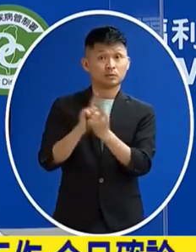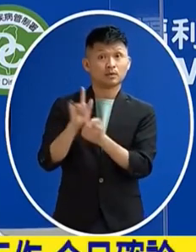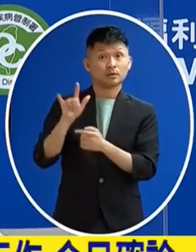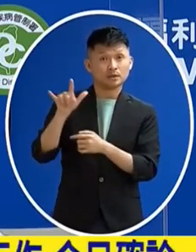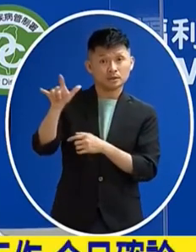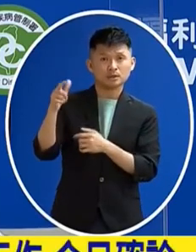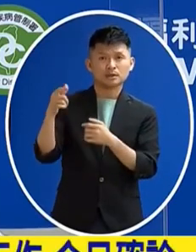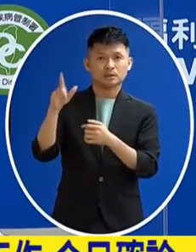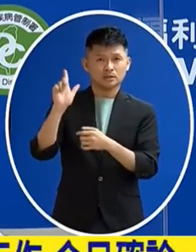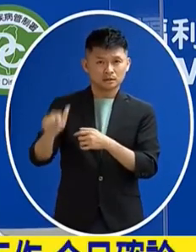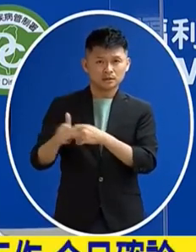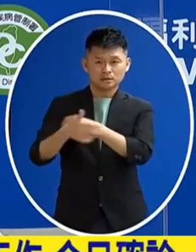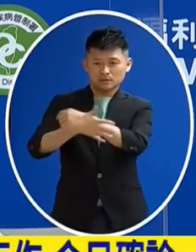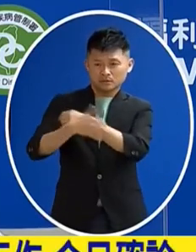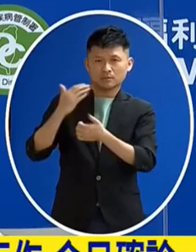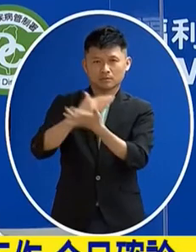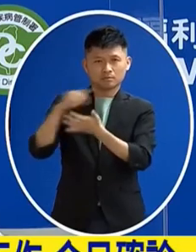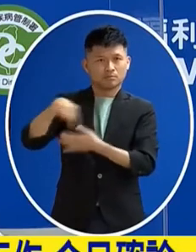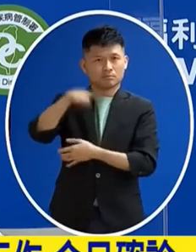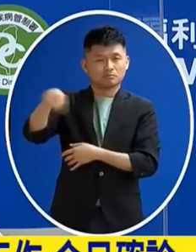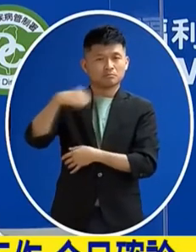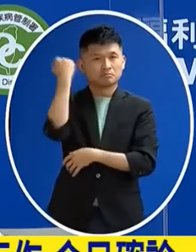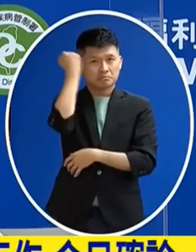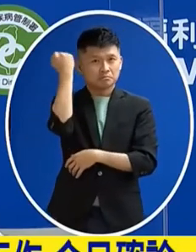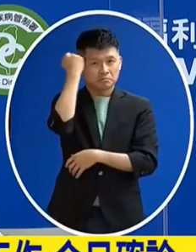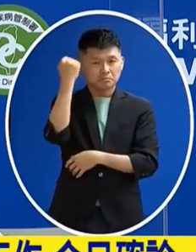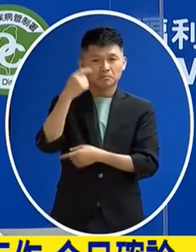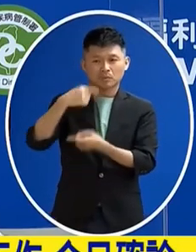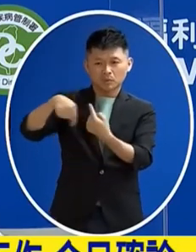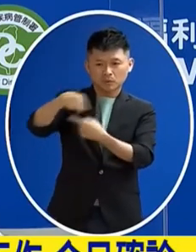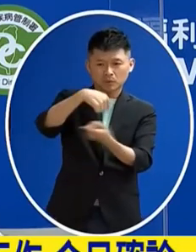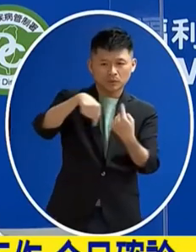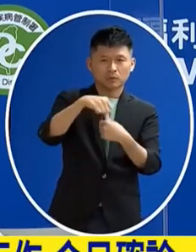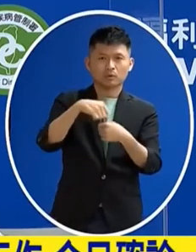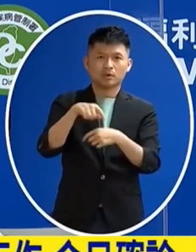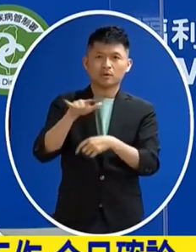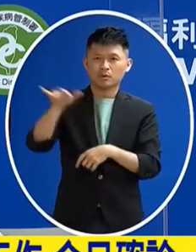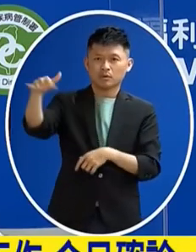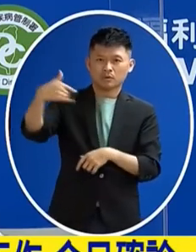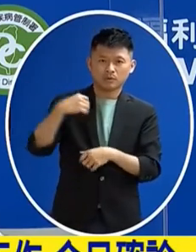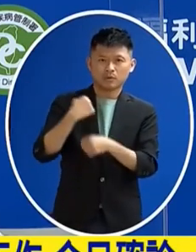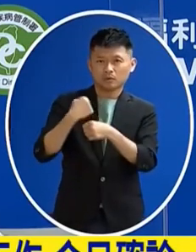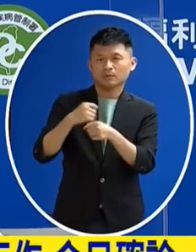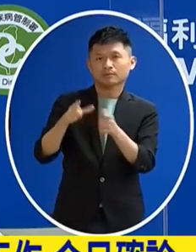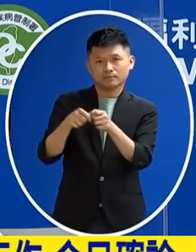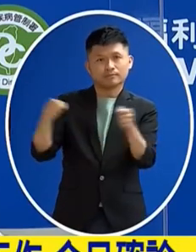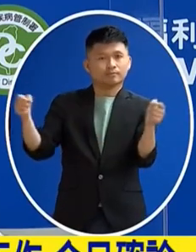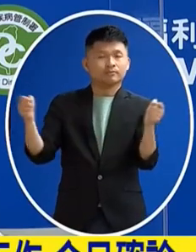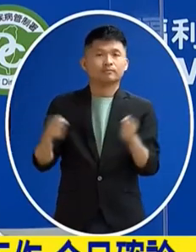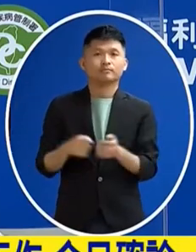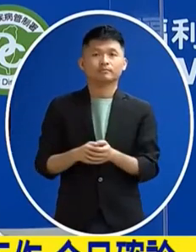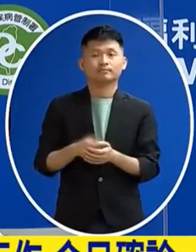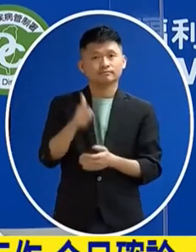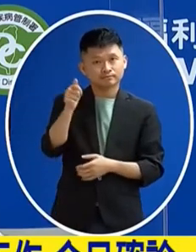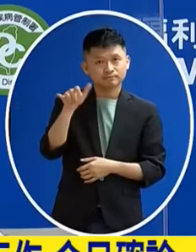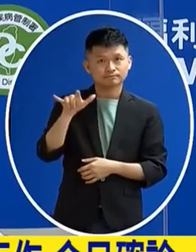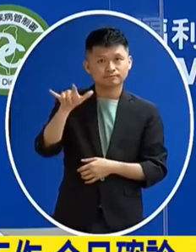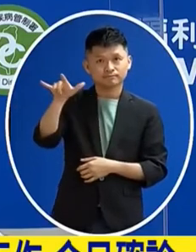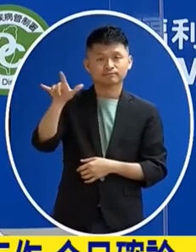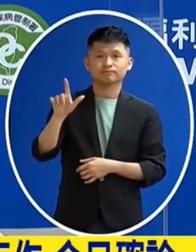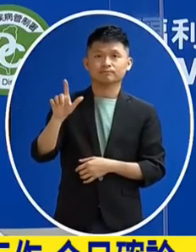非常的辛苦哈，整体的轮回的时间会比较长。那我还讲说，谢谢华航的机组员的配合。